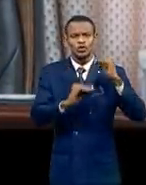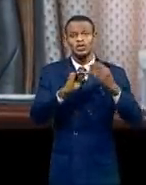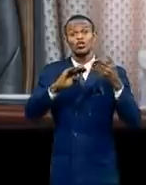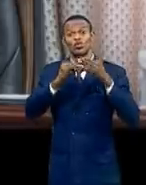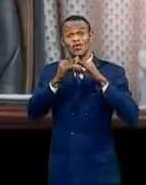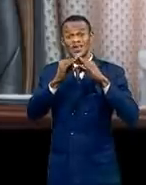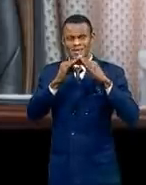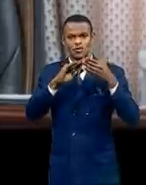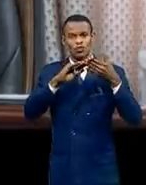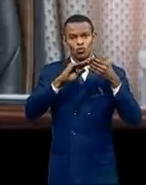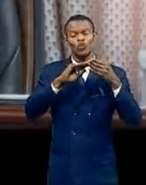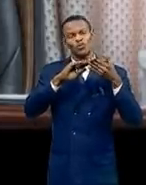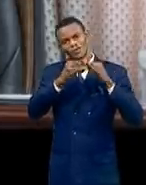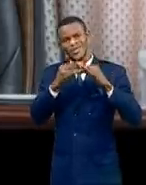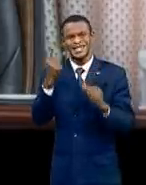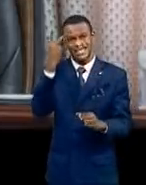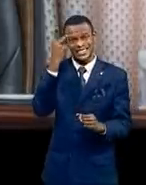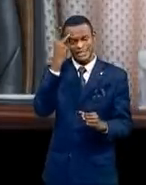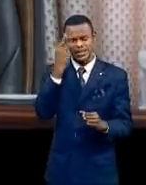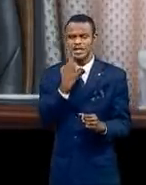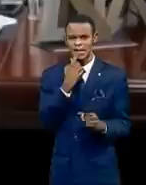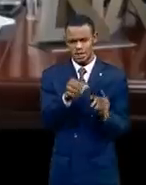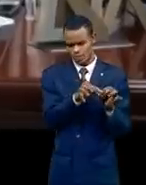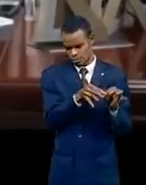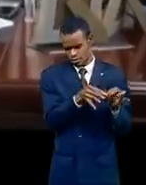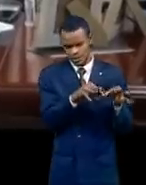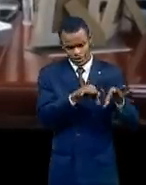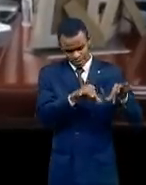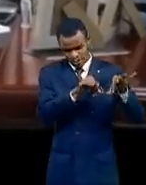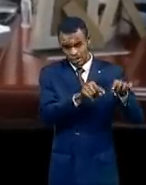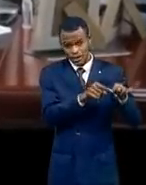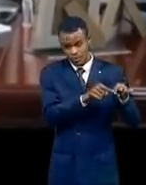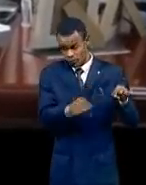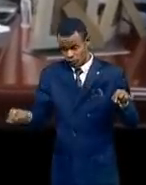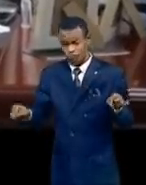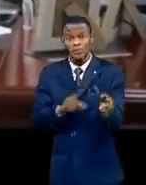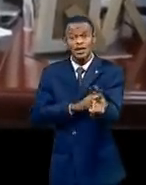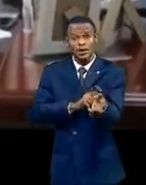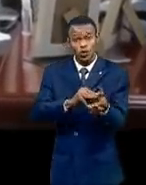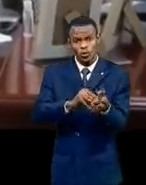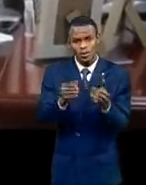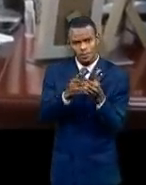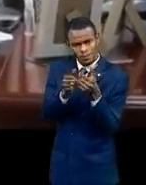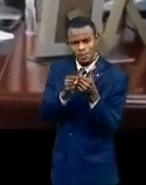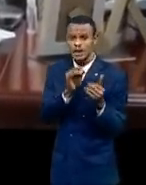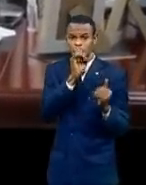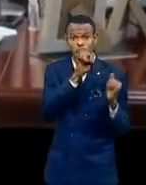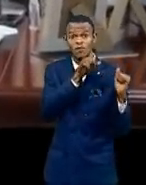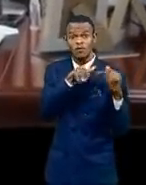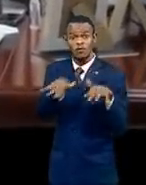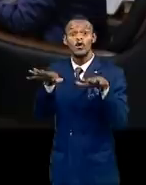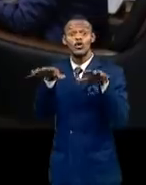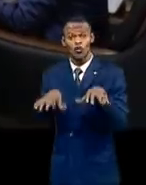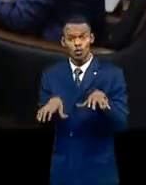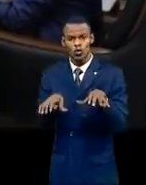000 hectares située à 40 km à l'est de la ville-province de Kinshasa, entre le fleuve Congo la rivière